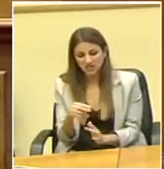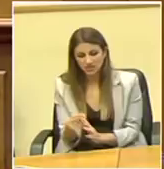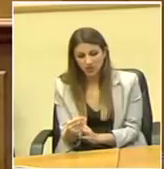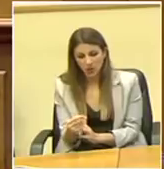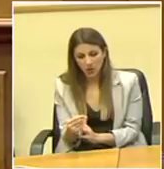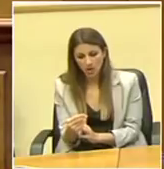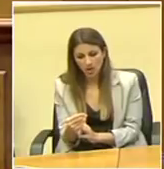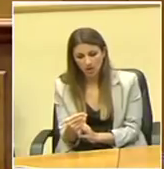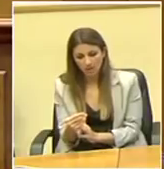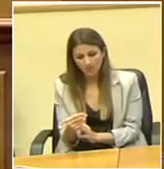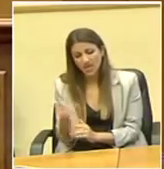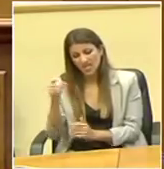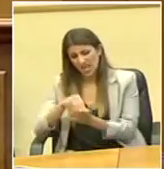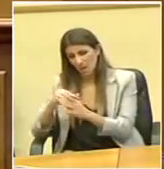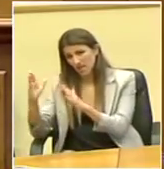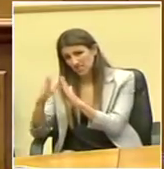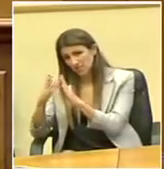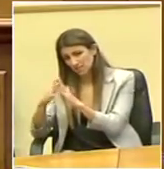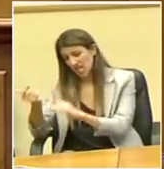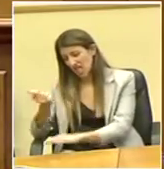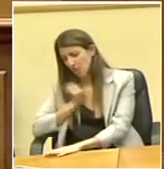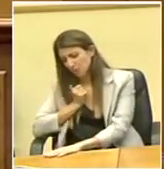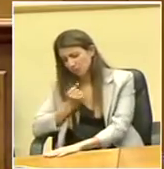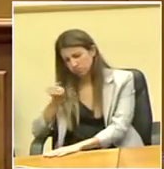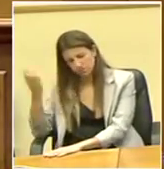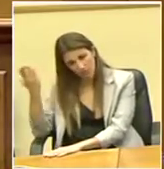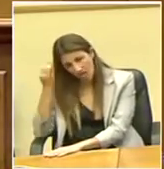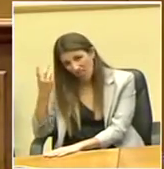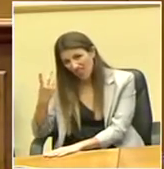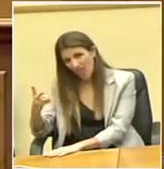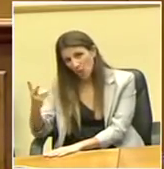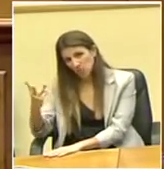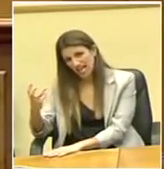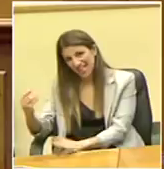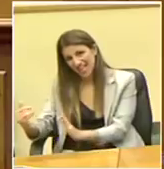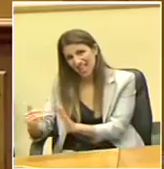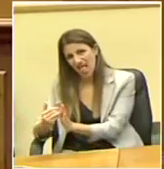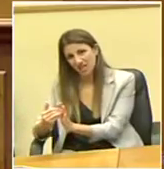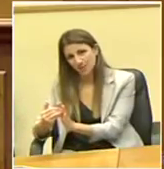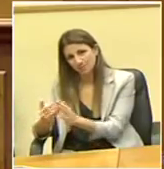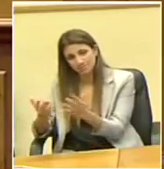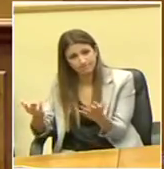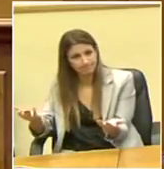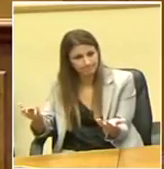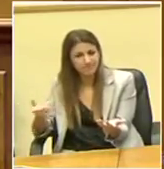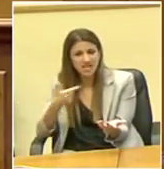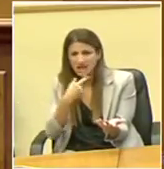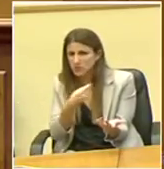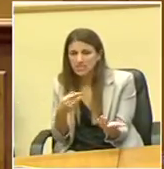σπίτια 230.000 αξία. Αυτό είναι περίπου η μεσαία